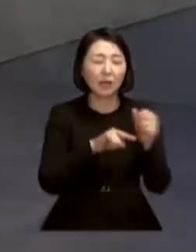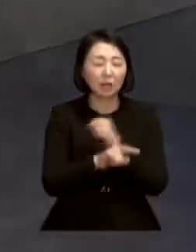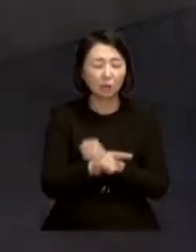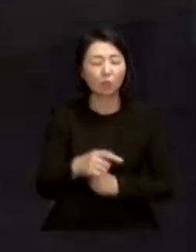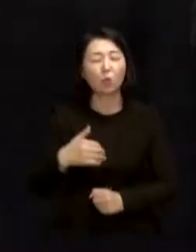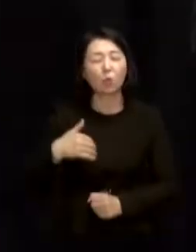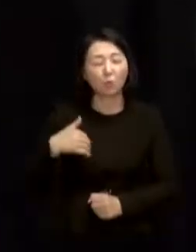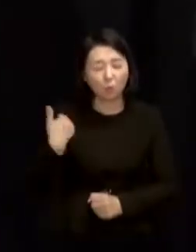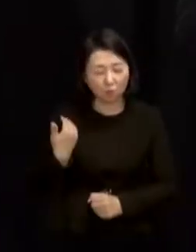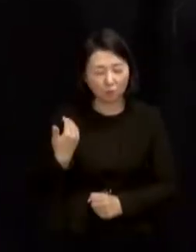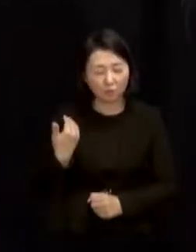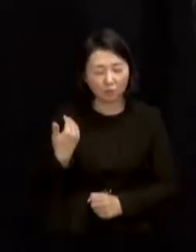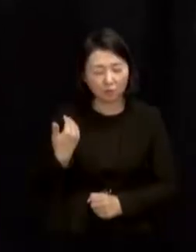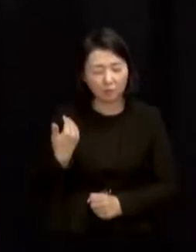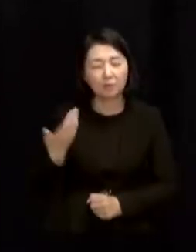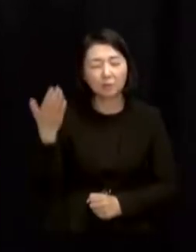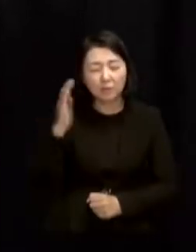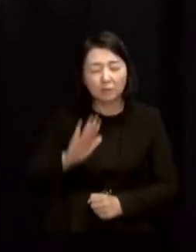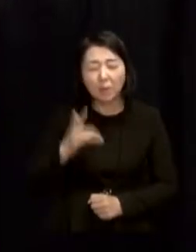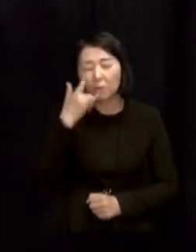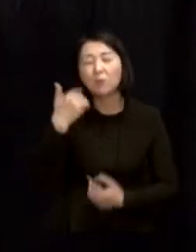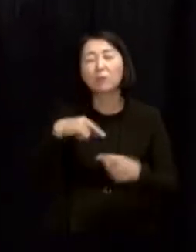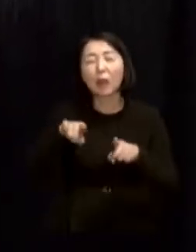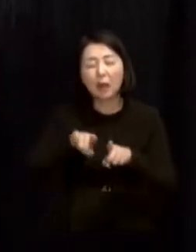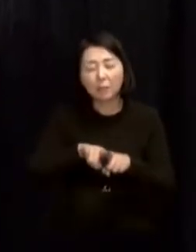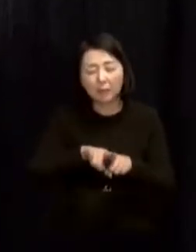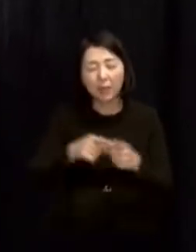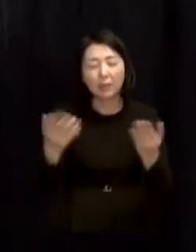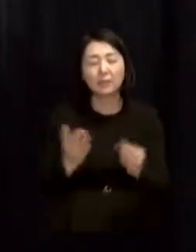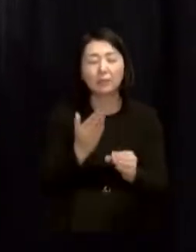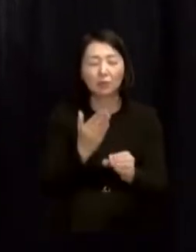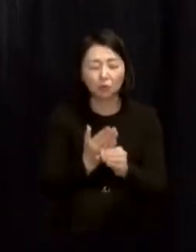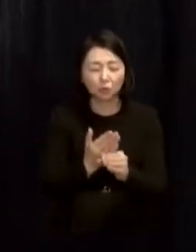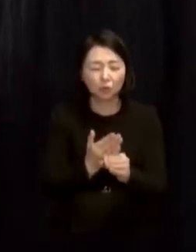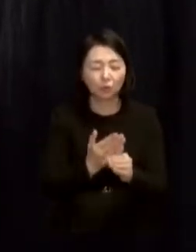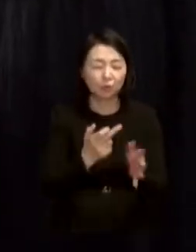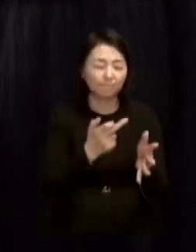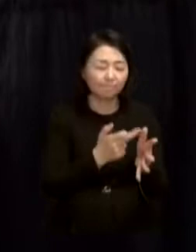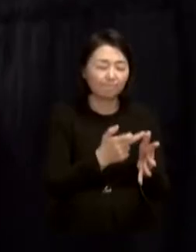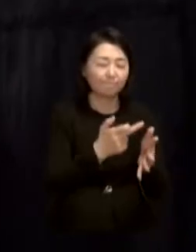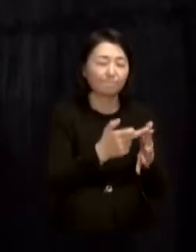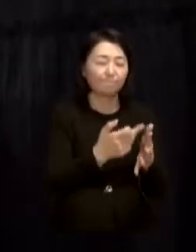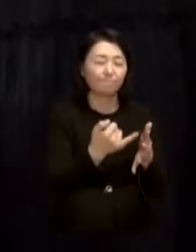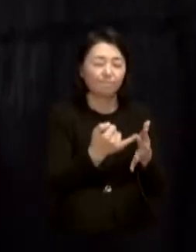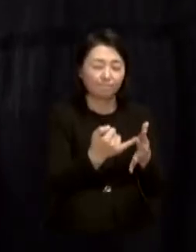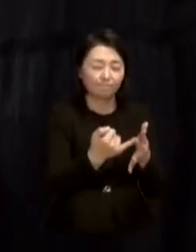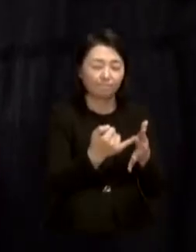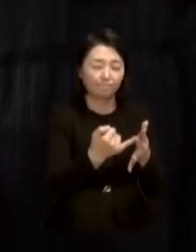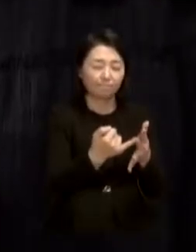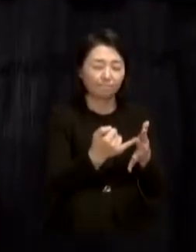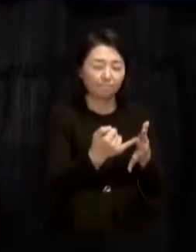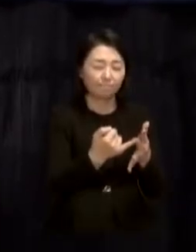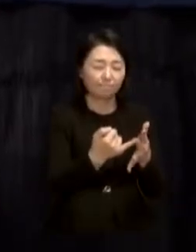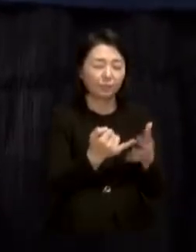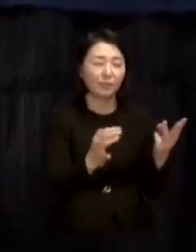아버지, 샘, 누리, 예나에게 주님 성령 가운데 함께 하시고 주님이 그 길을 인도해